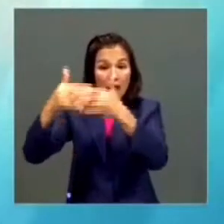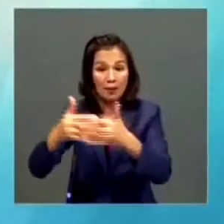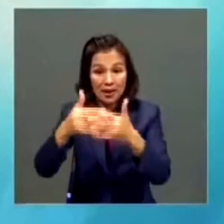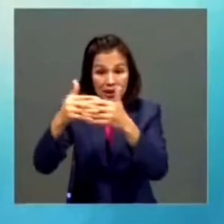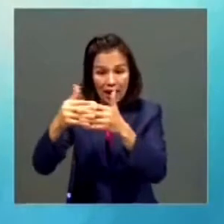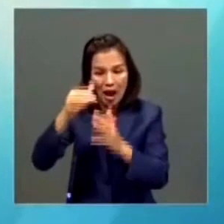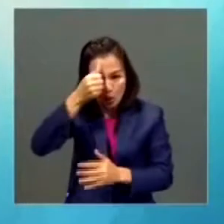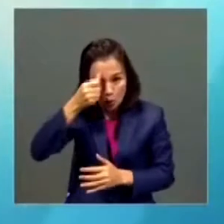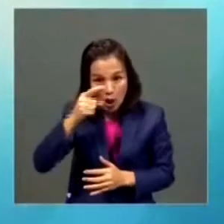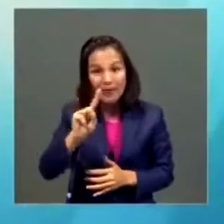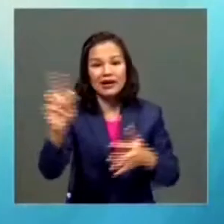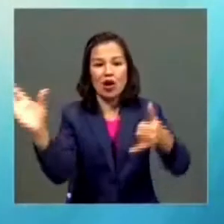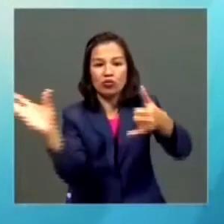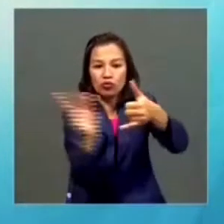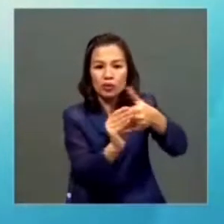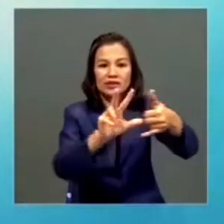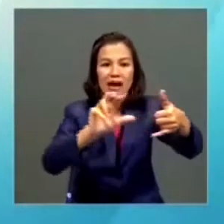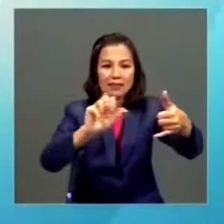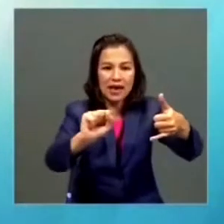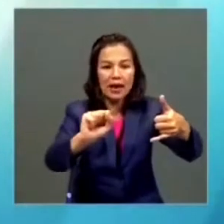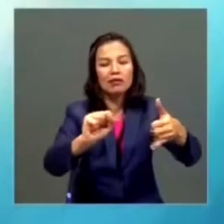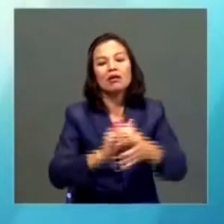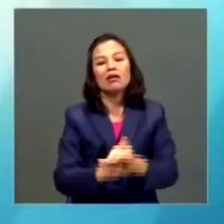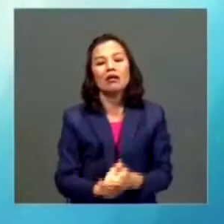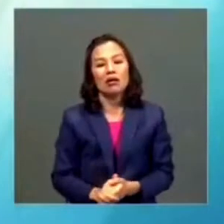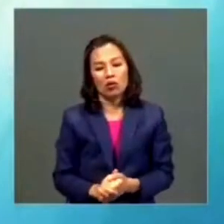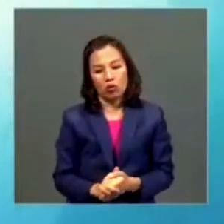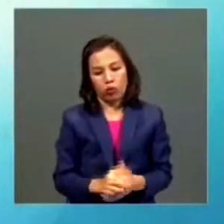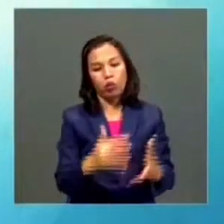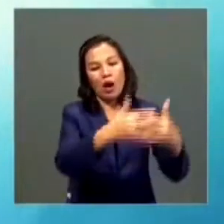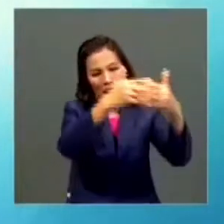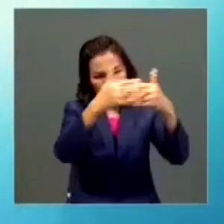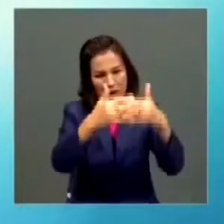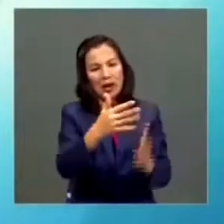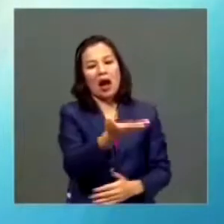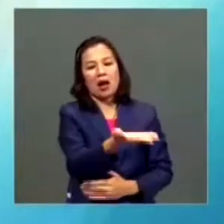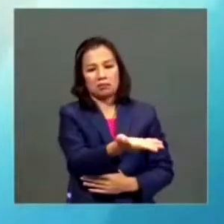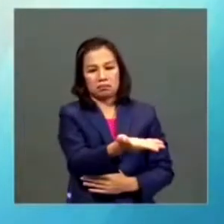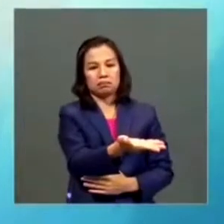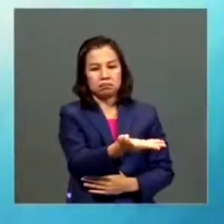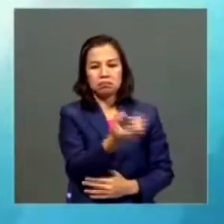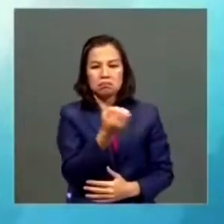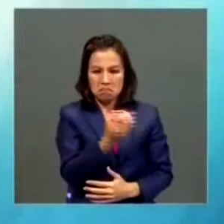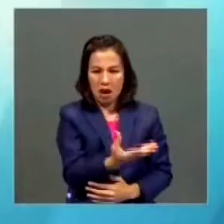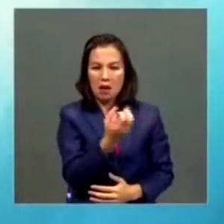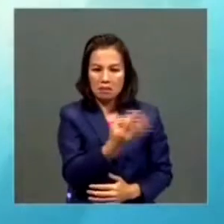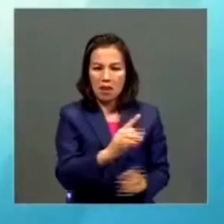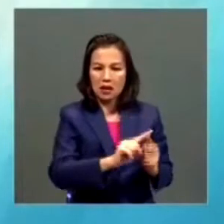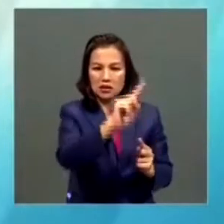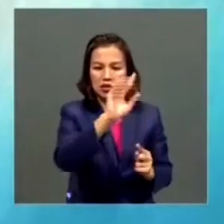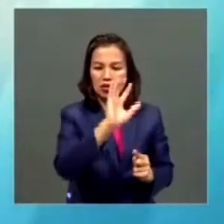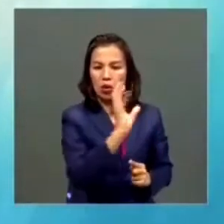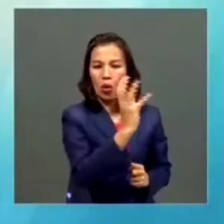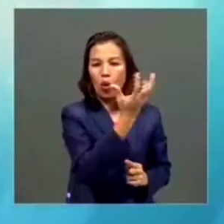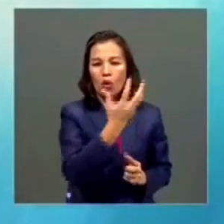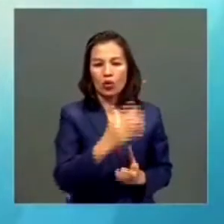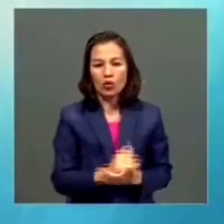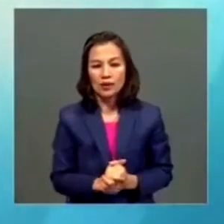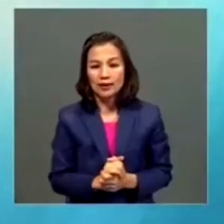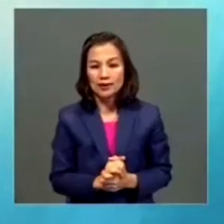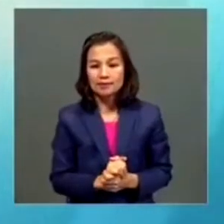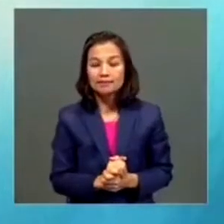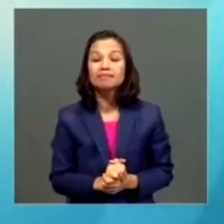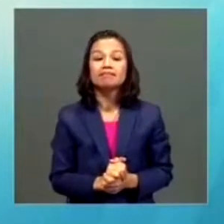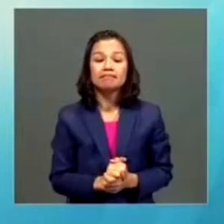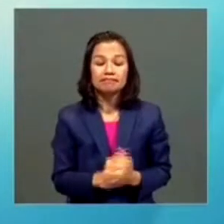เชื้อในวันเดียวเกิดขึ้นแล้วในโลกนี้มากที่สุดในโลกเกิดขึ้นแล้ว